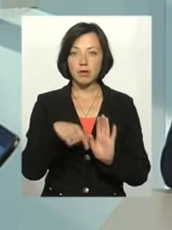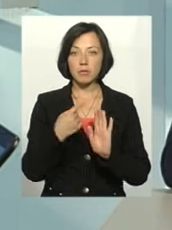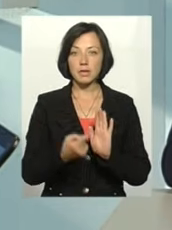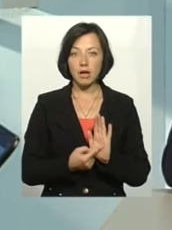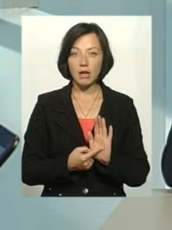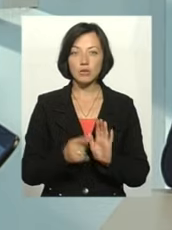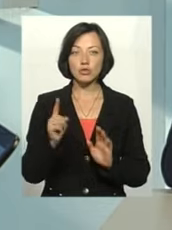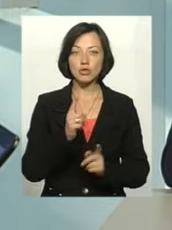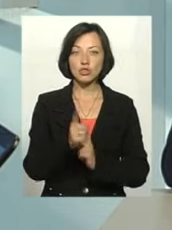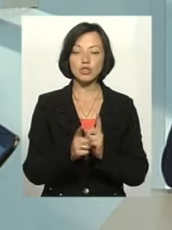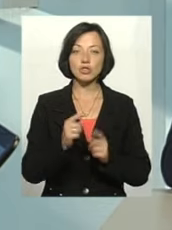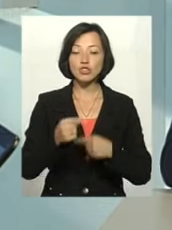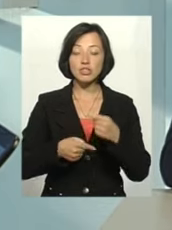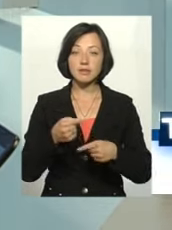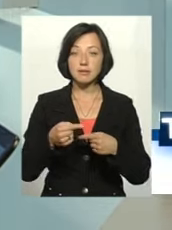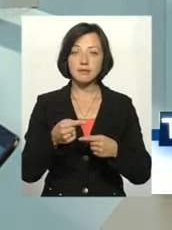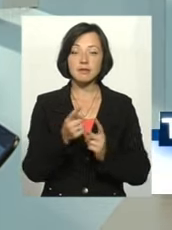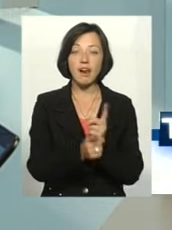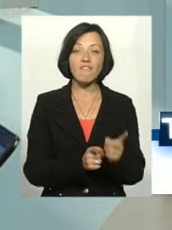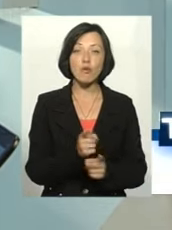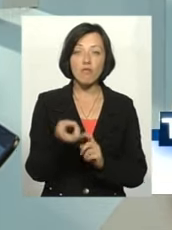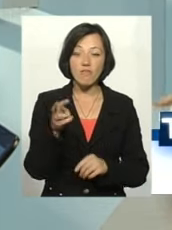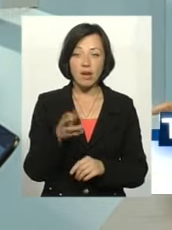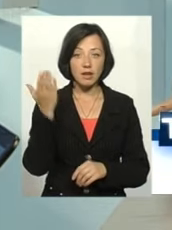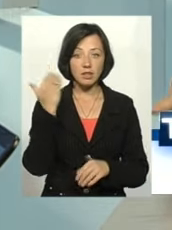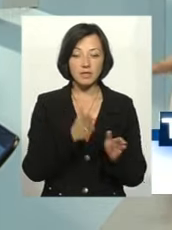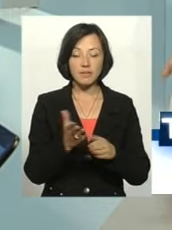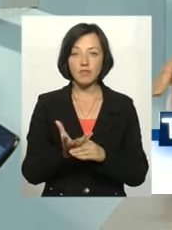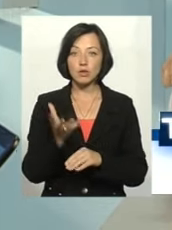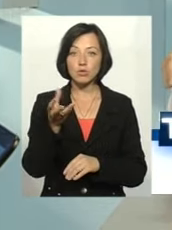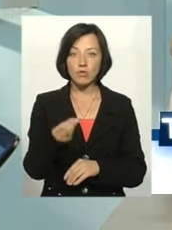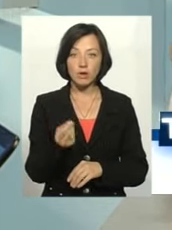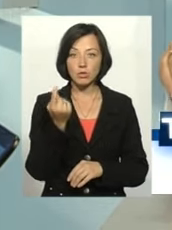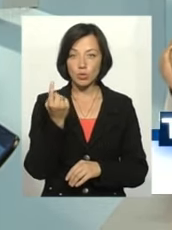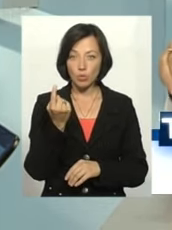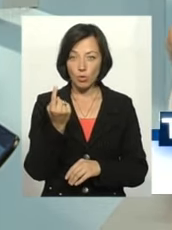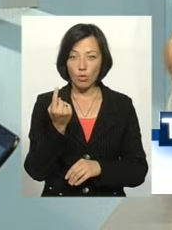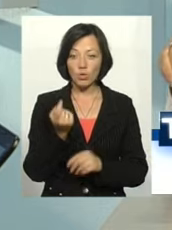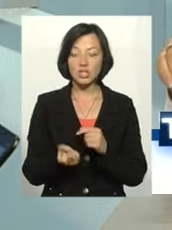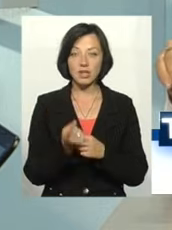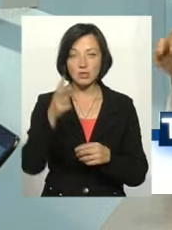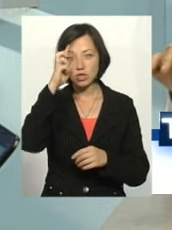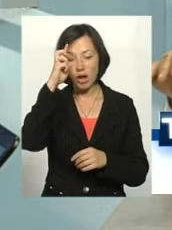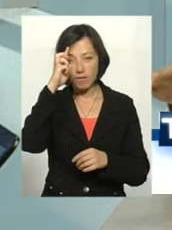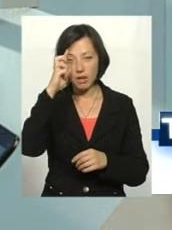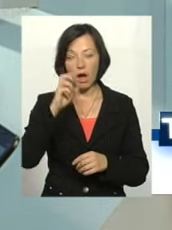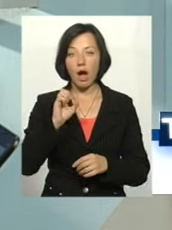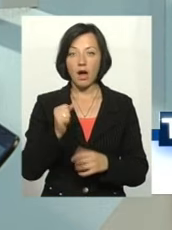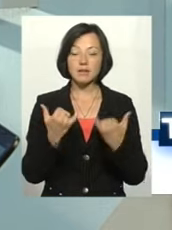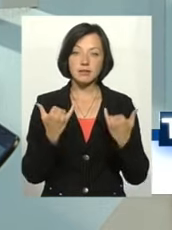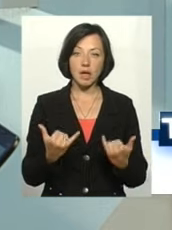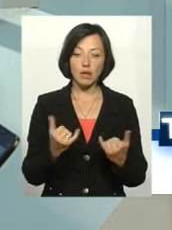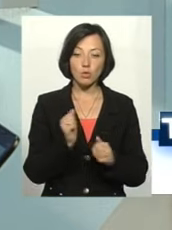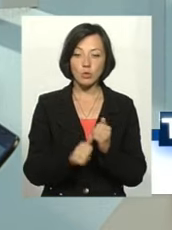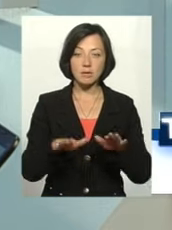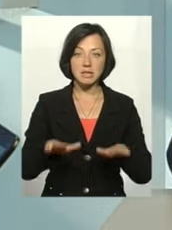того, що через реформування, через систему, яка раніше була, все фінансувалася з одного джерела, це державна. Зараз